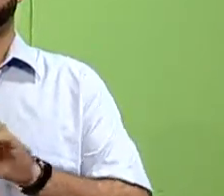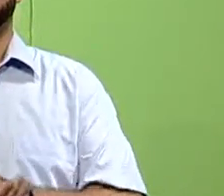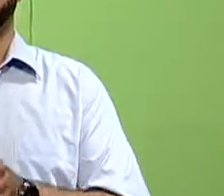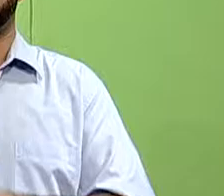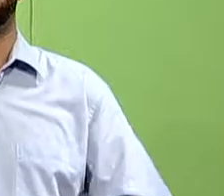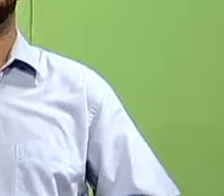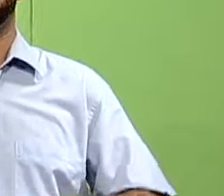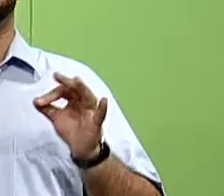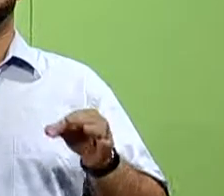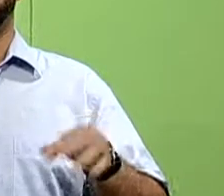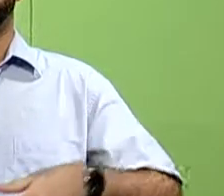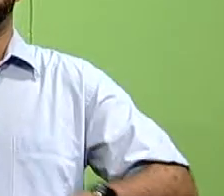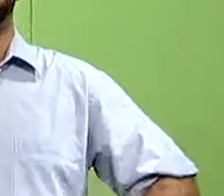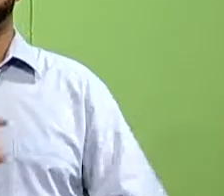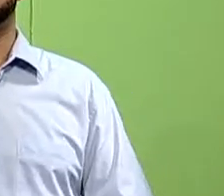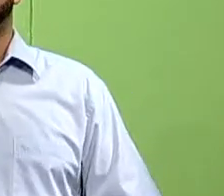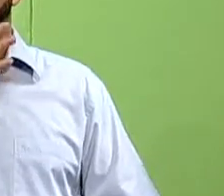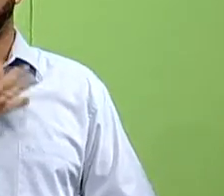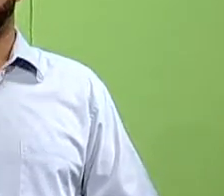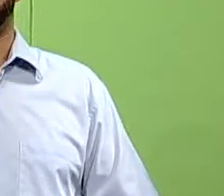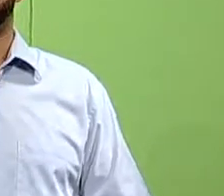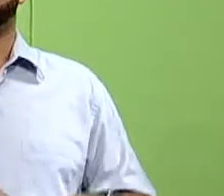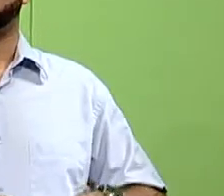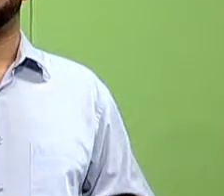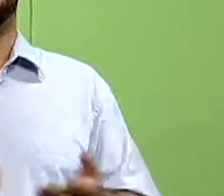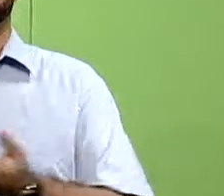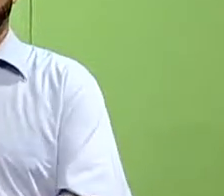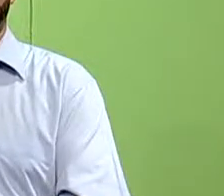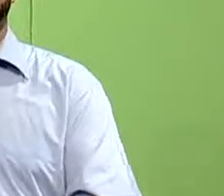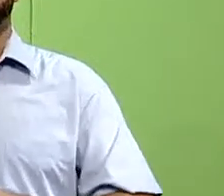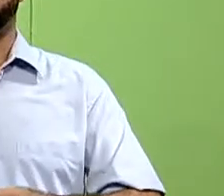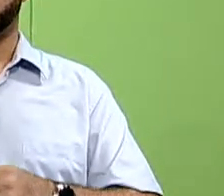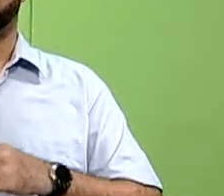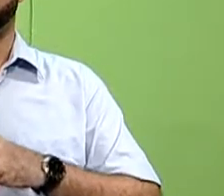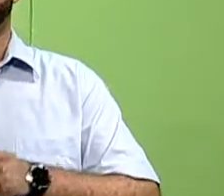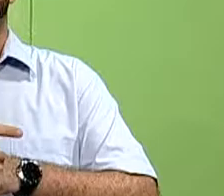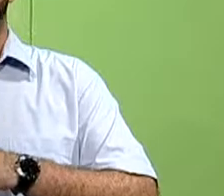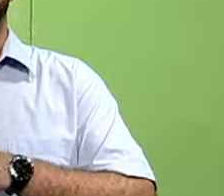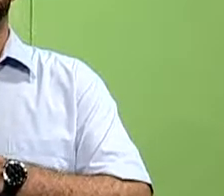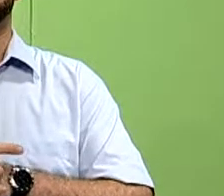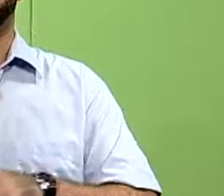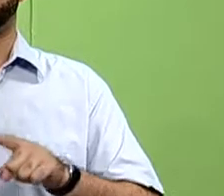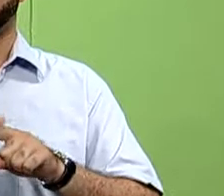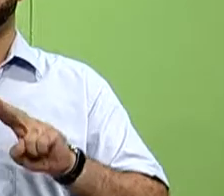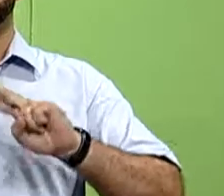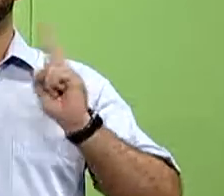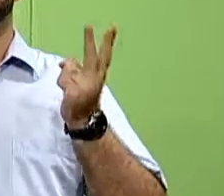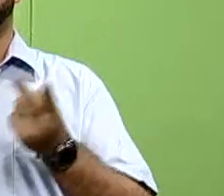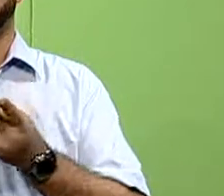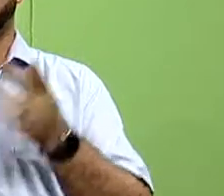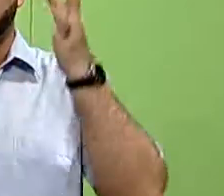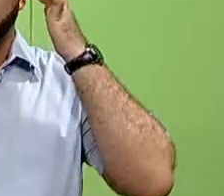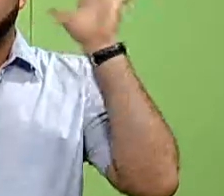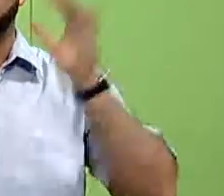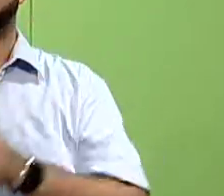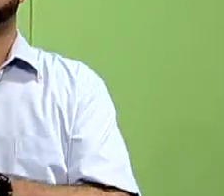geldiniz. Bu hafta ülkemizden ve dünyadan kültür, sanat ve teknoloji ağırlıklı